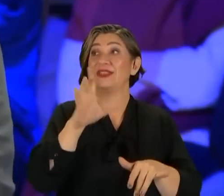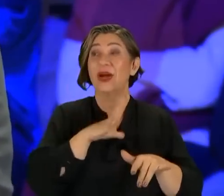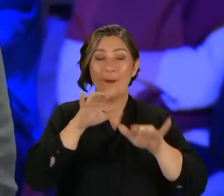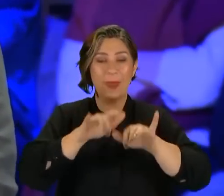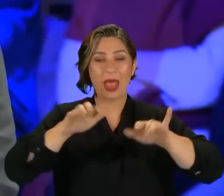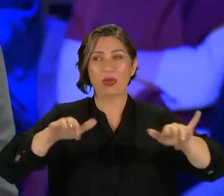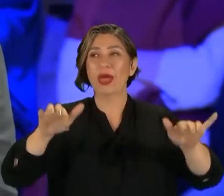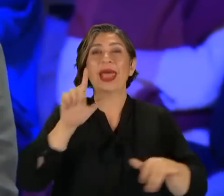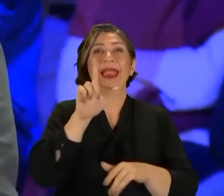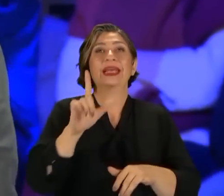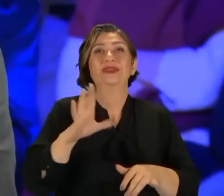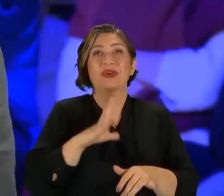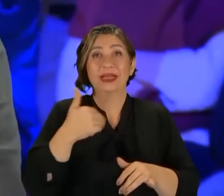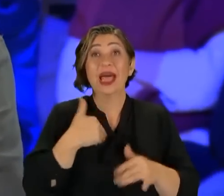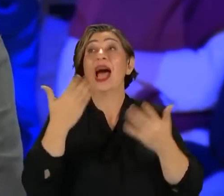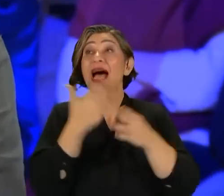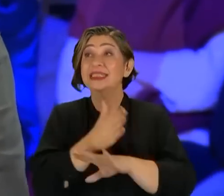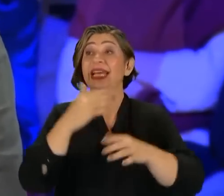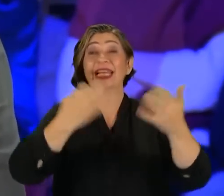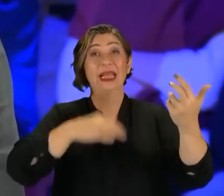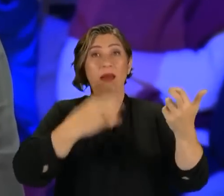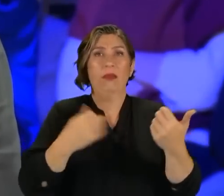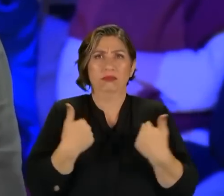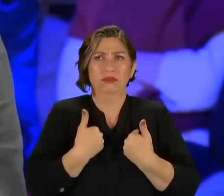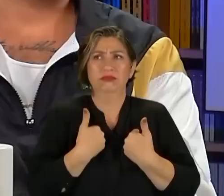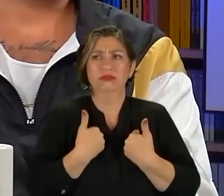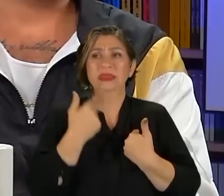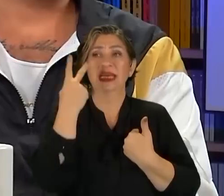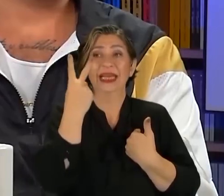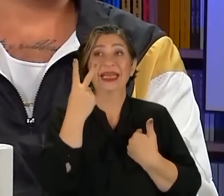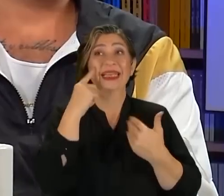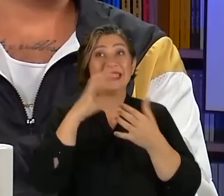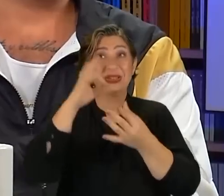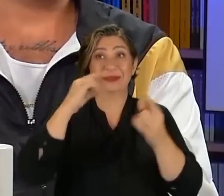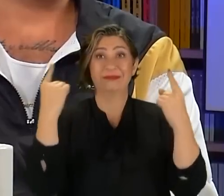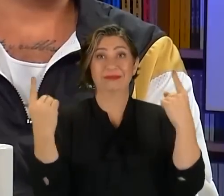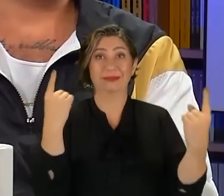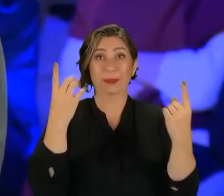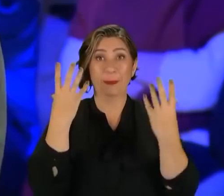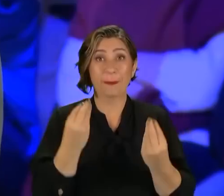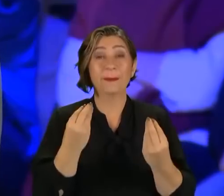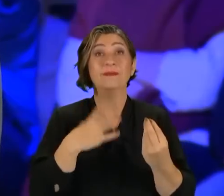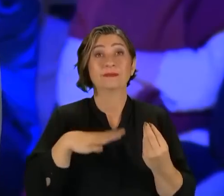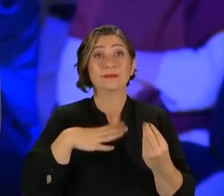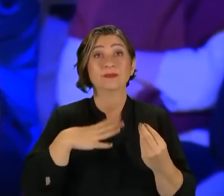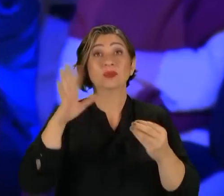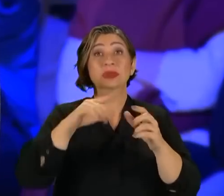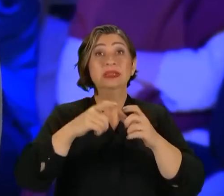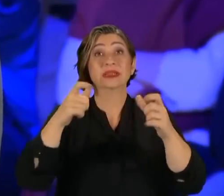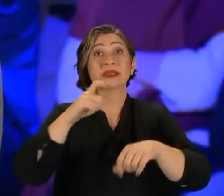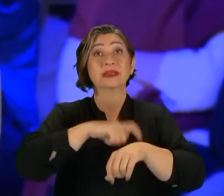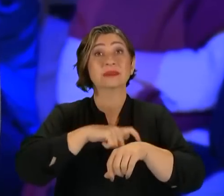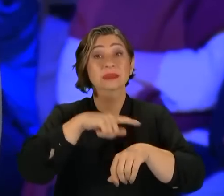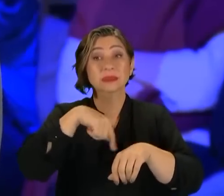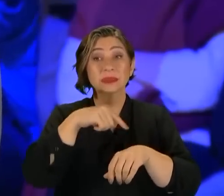Piyano çalacak bir arkadaşıma ihtiyacım vardı. Çünkü zaten gitarları ben çalıyordum. Hı-hı. İki kişi olmak da hayalim. Hı-hı. Sonra gelişen süreç